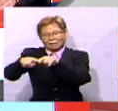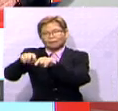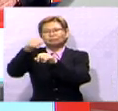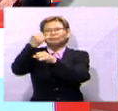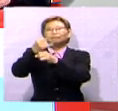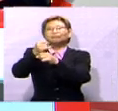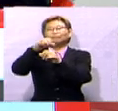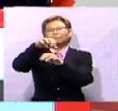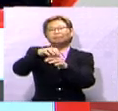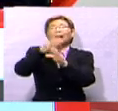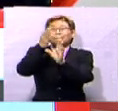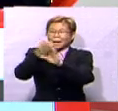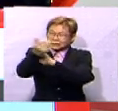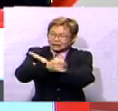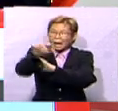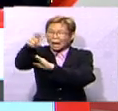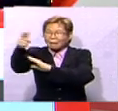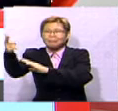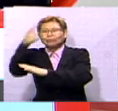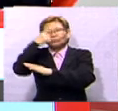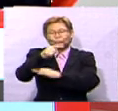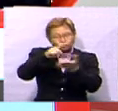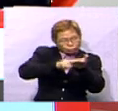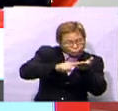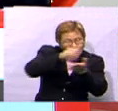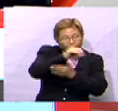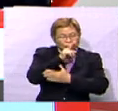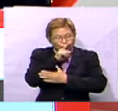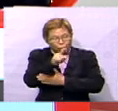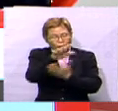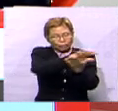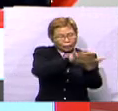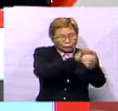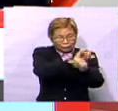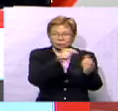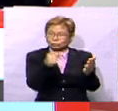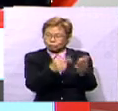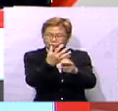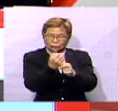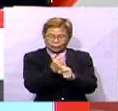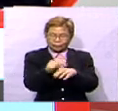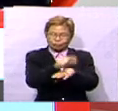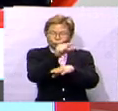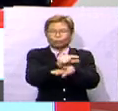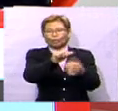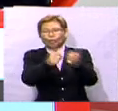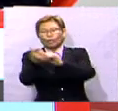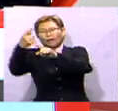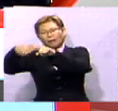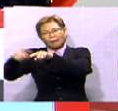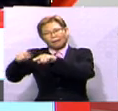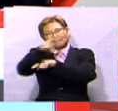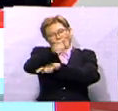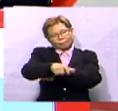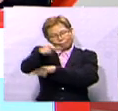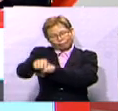institusi termasuk Bank Negara Malaysia bagi meneliti dan memastikan rangka kerja itu dapat digunapakai oleh pelbagai pihak.